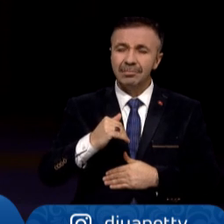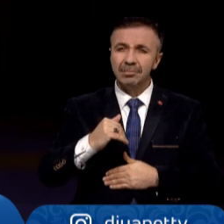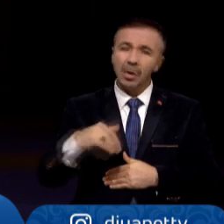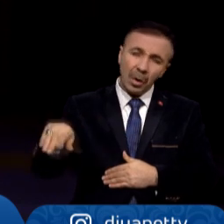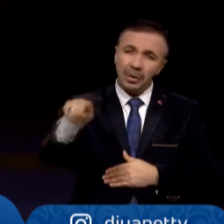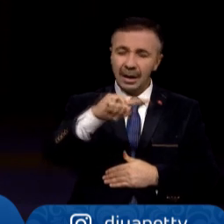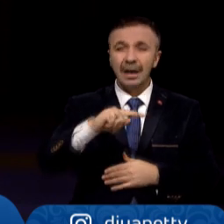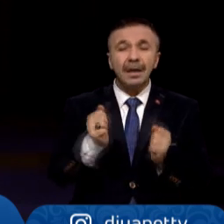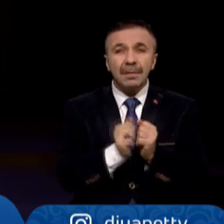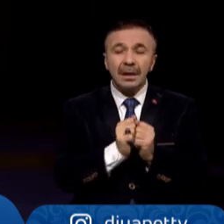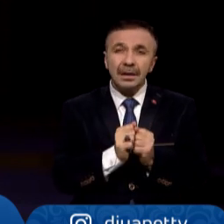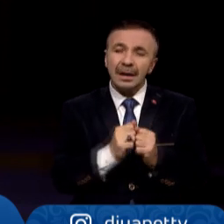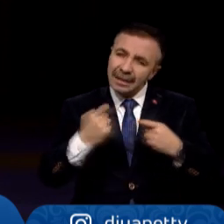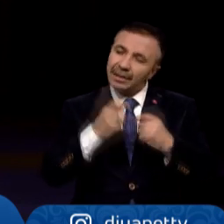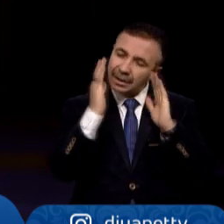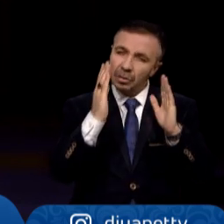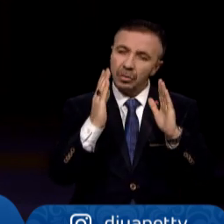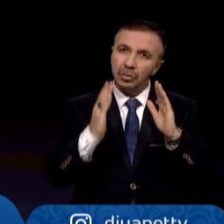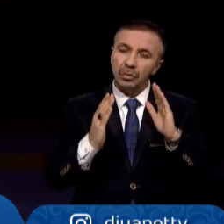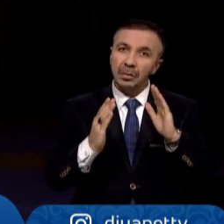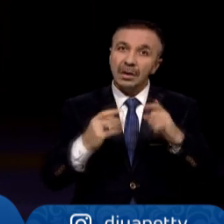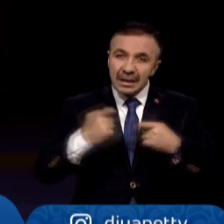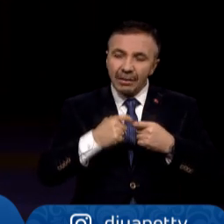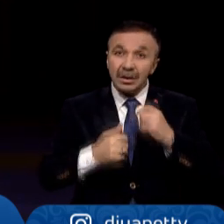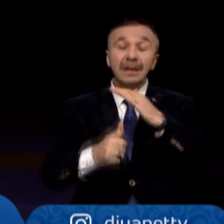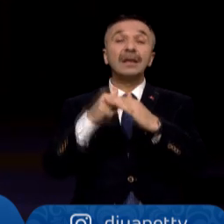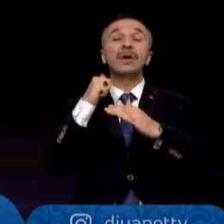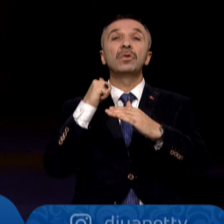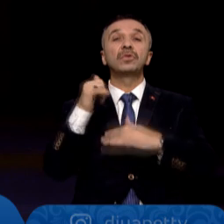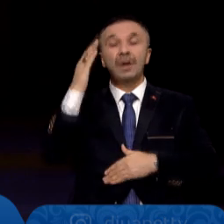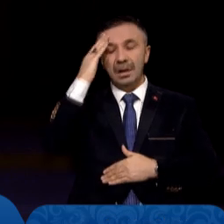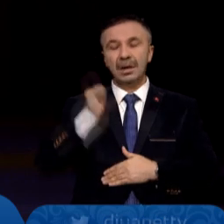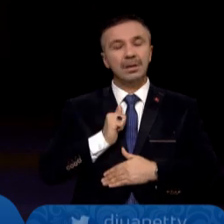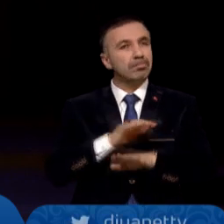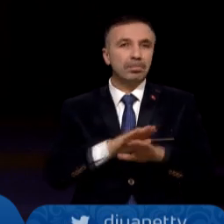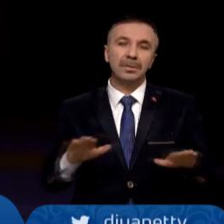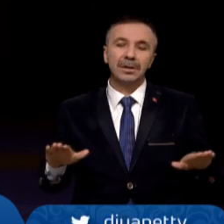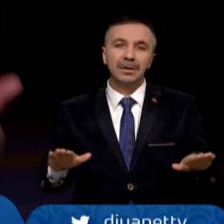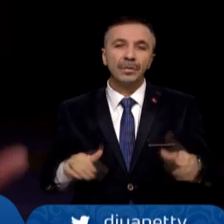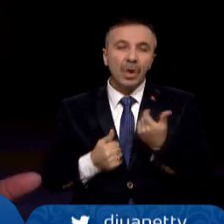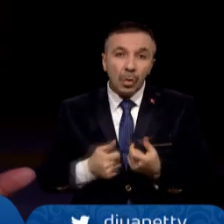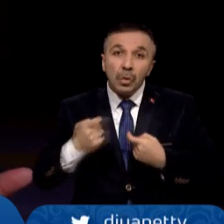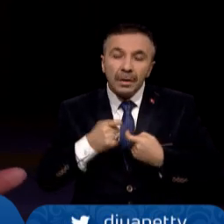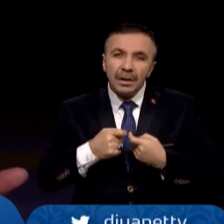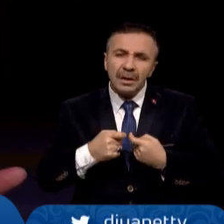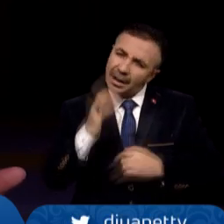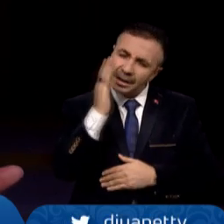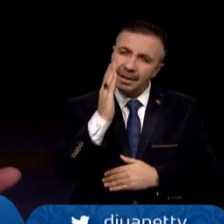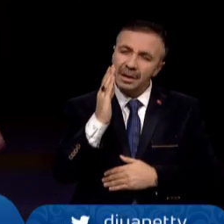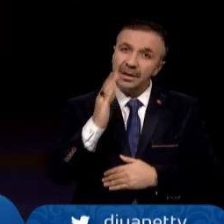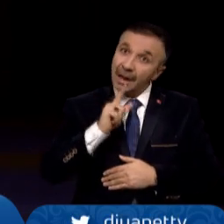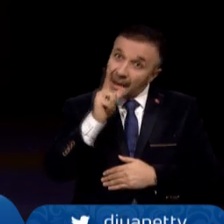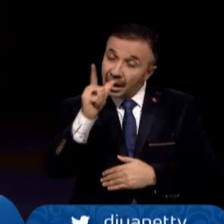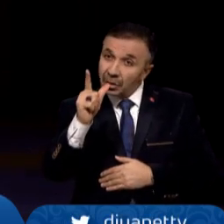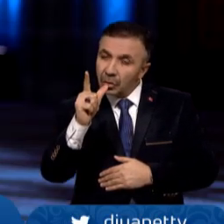çıktıysa onları da gidiyoruz bu geriye dönüyoruz askerlik bitmiştir O da gideceğiz